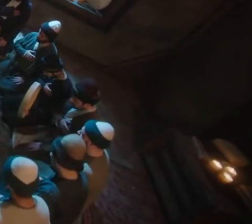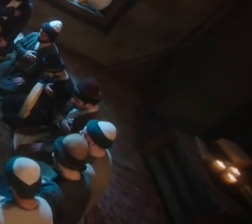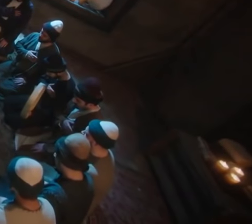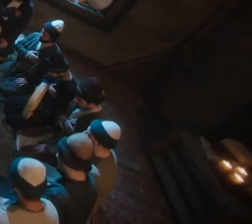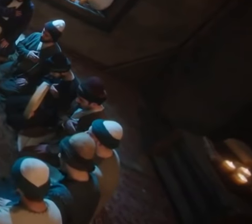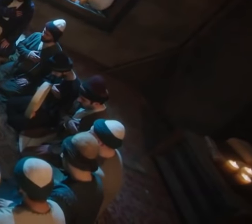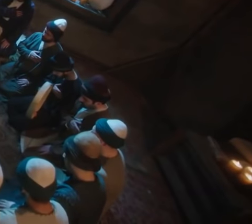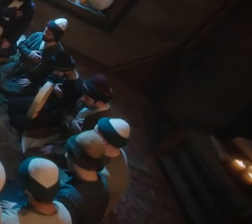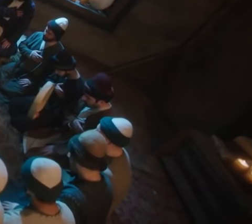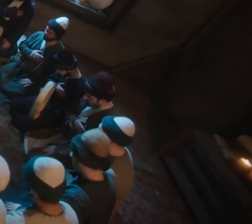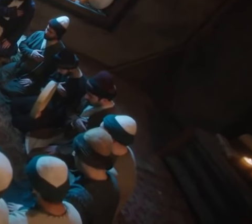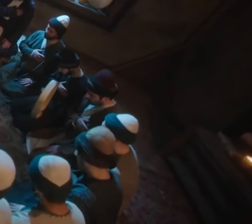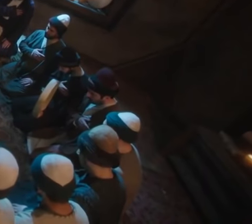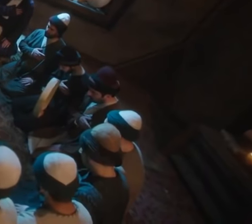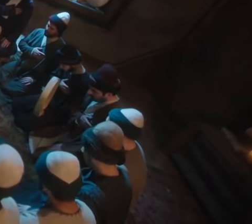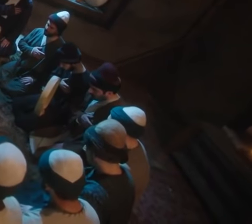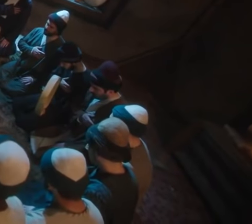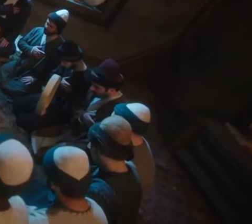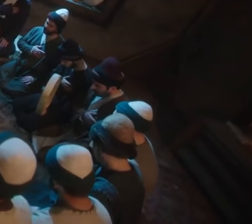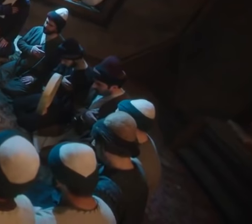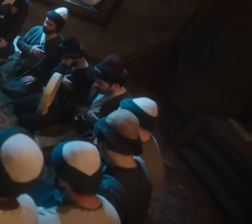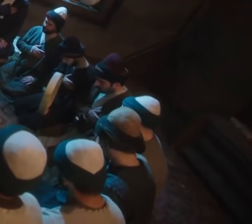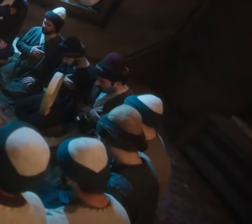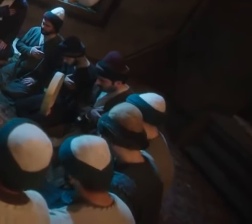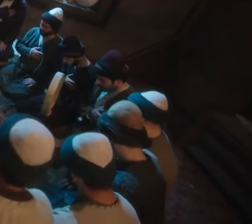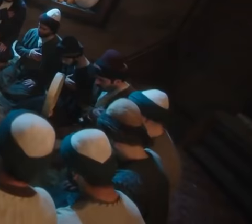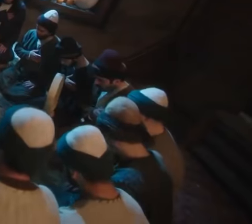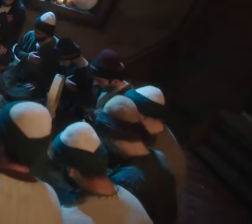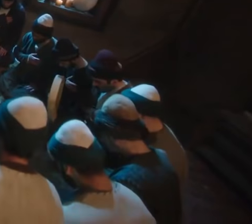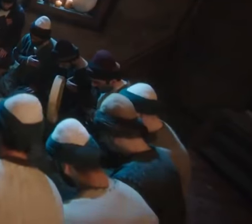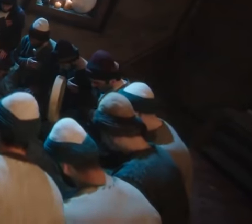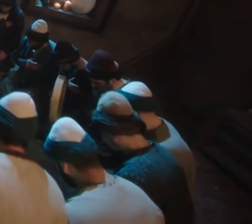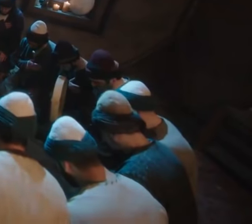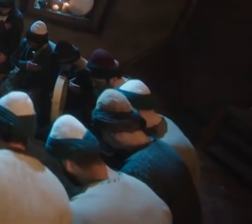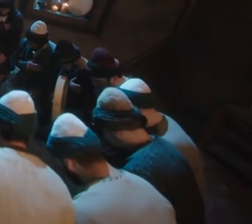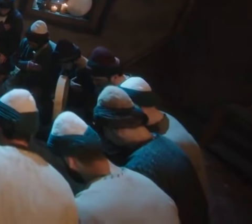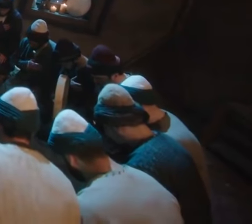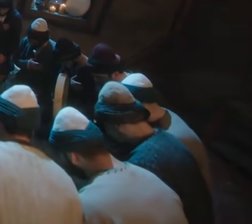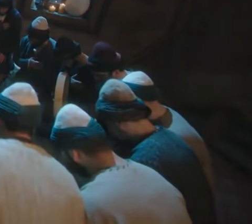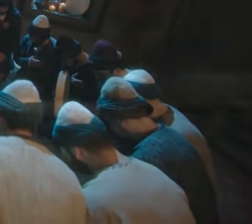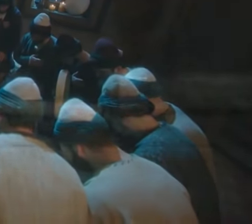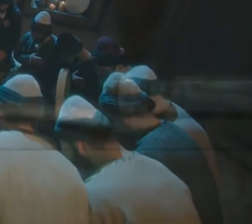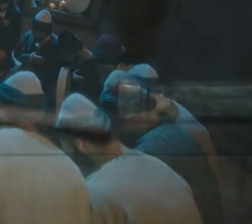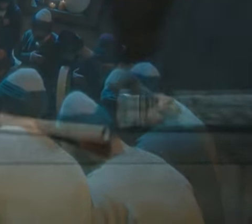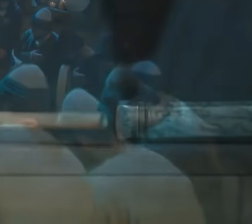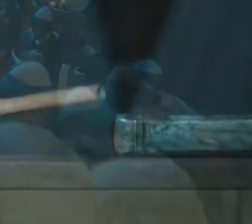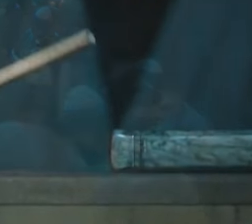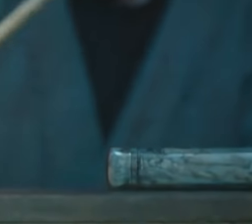aleyküm selam ve rahmetullahi ve berekatuhu. Başlarını öne eğdiler.